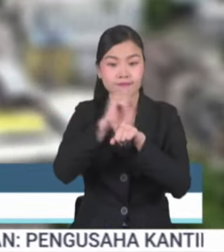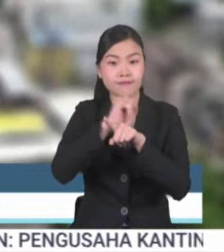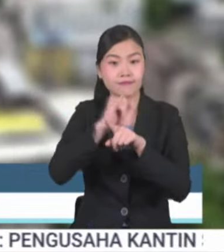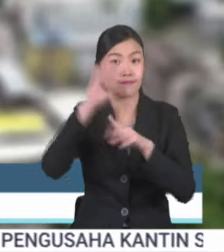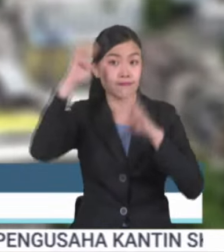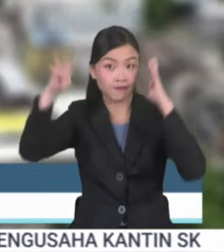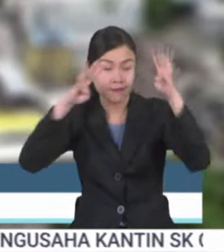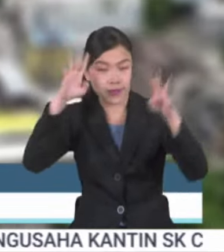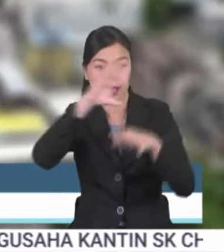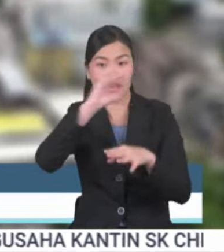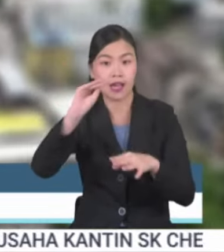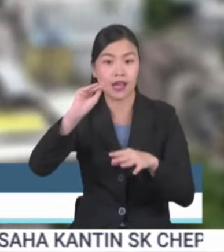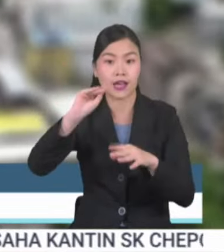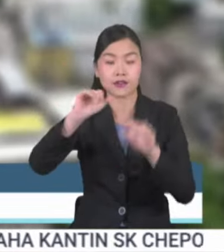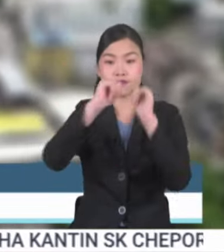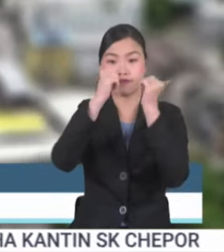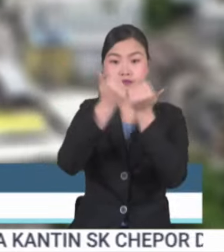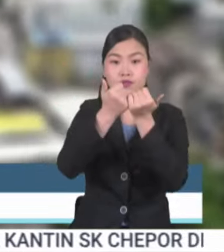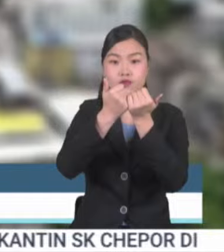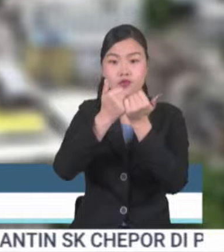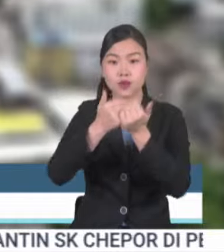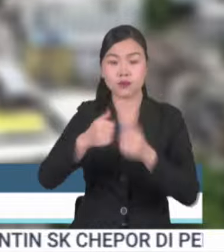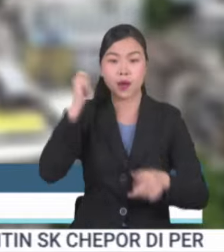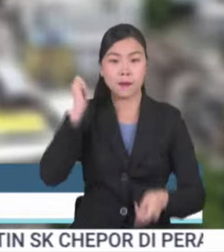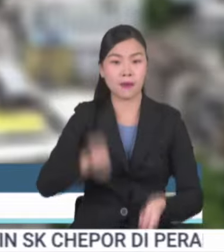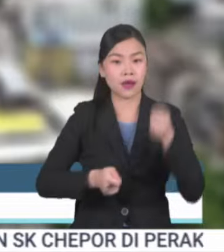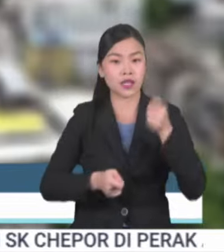dan Persatuan Pancaraga Malaysia PPM